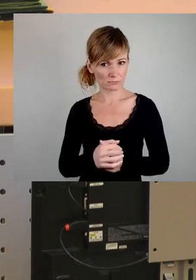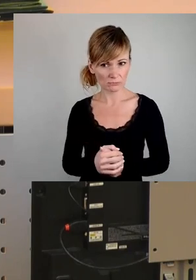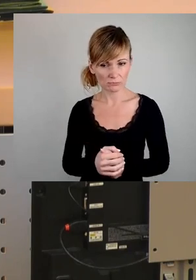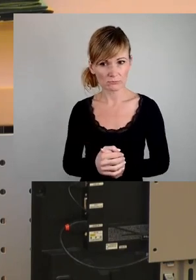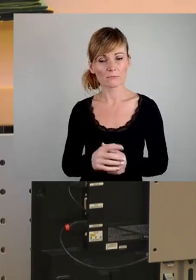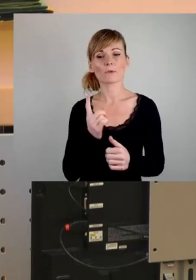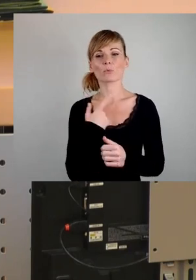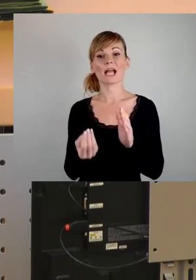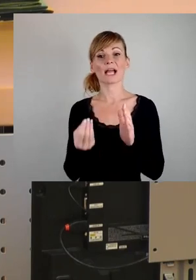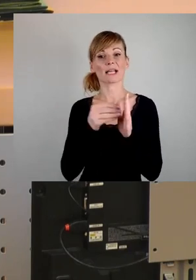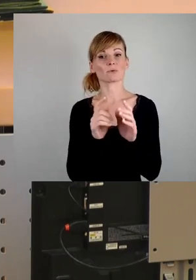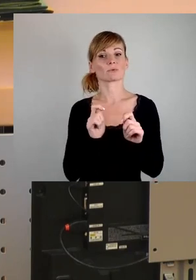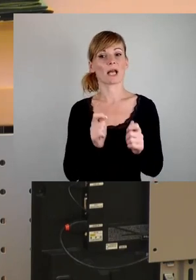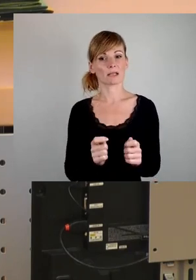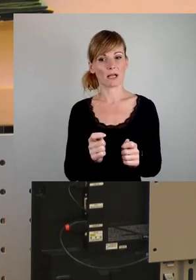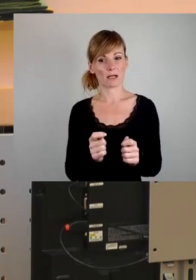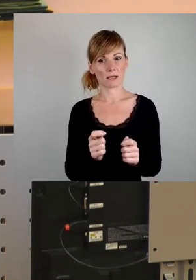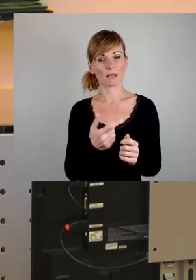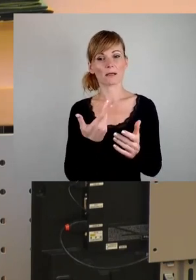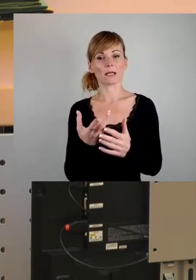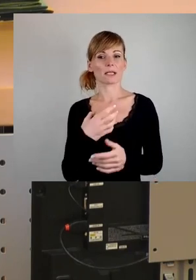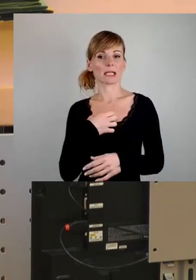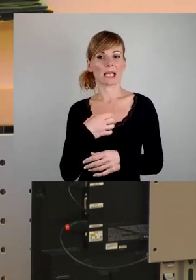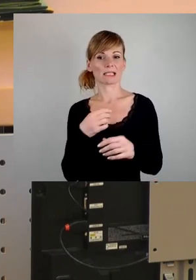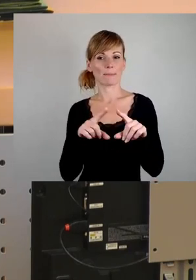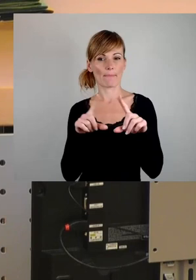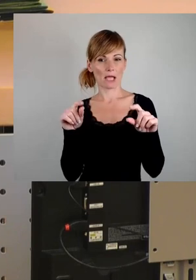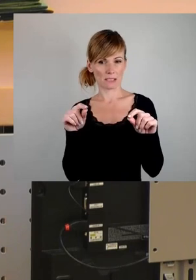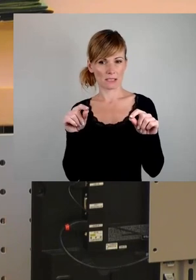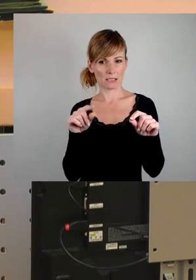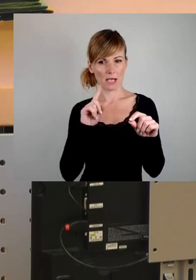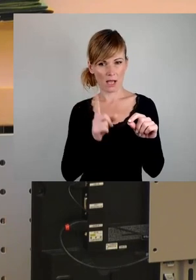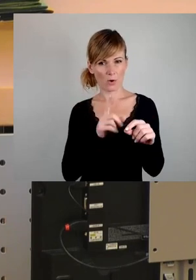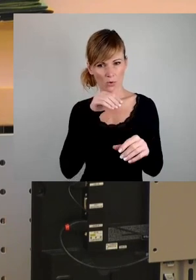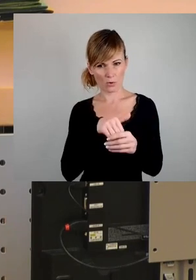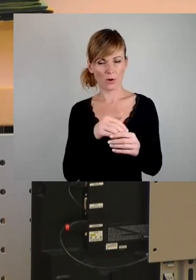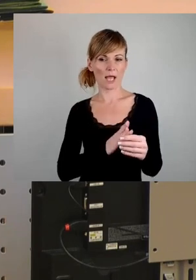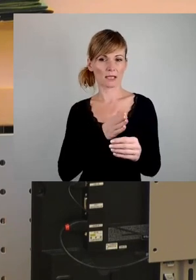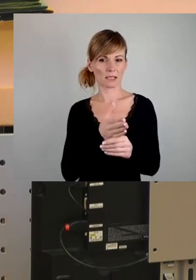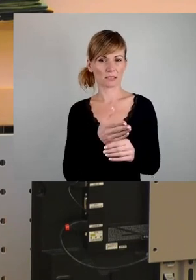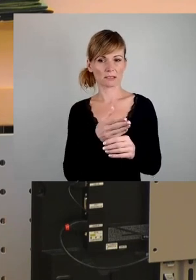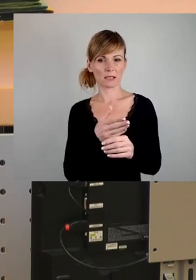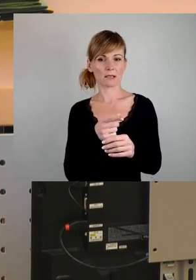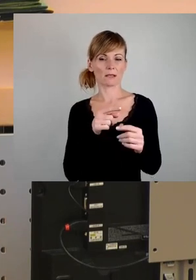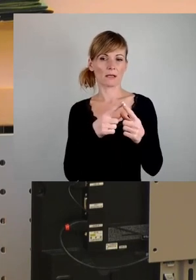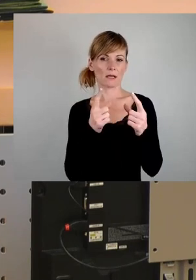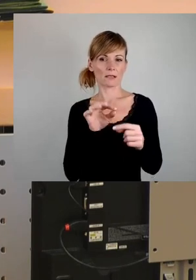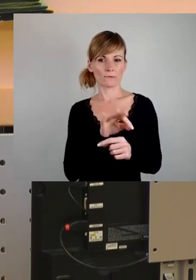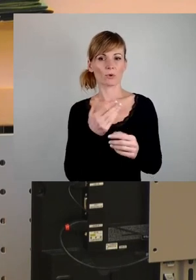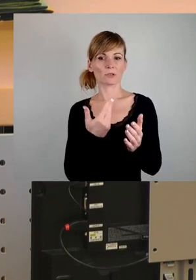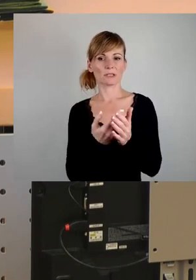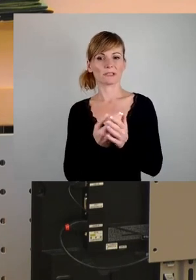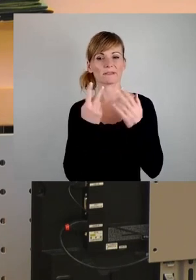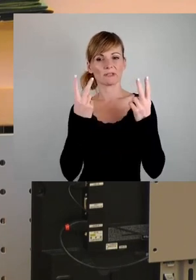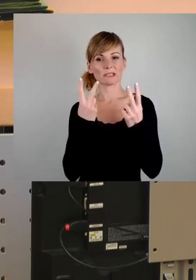vor, dass der Dresdenpass auch bei den Eintrittskarten für dieses wichtige Ereignis gilt,